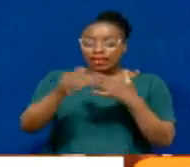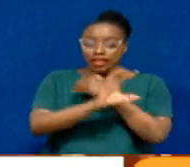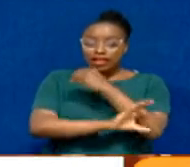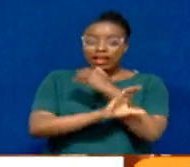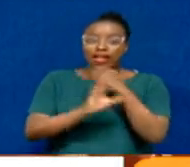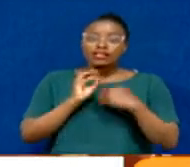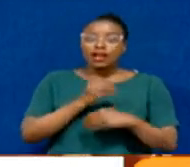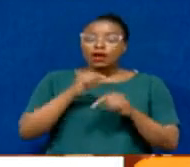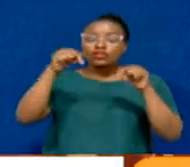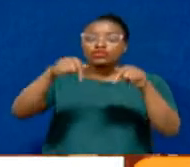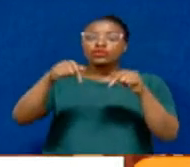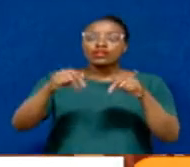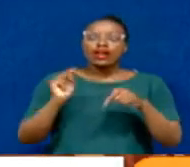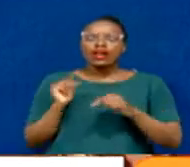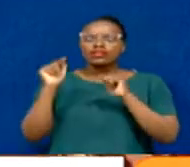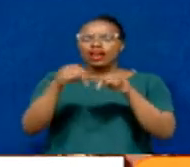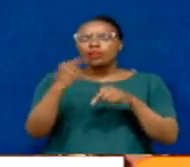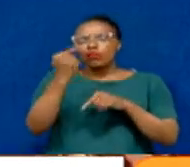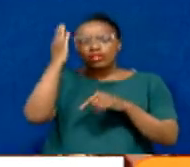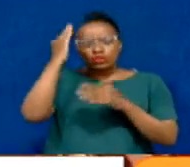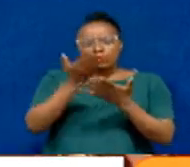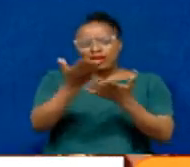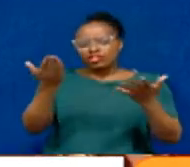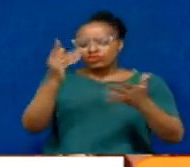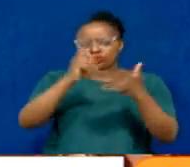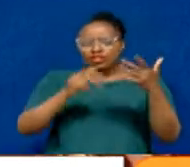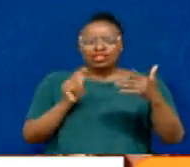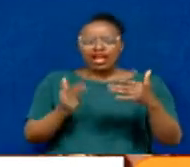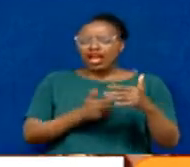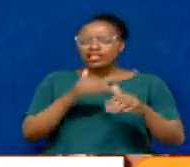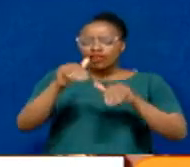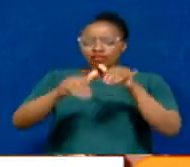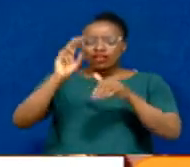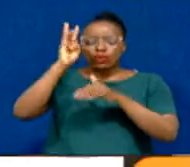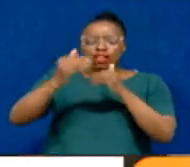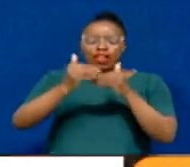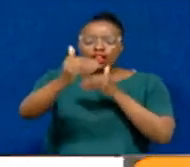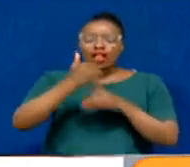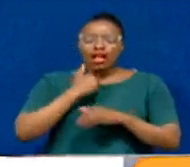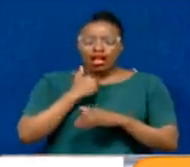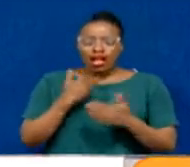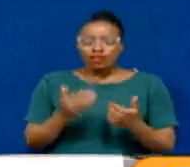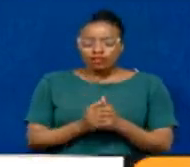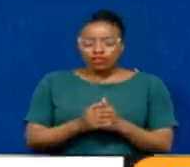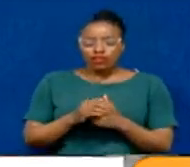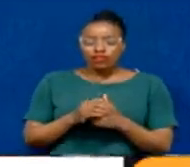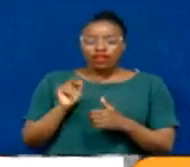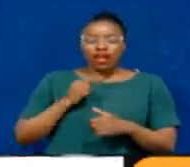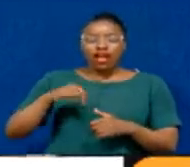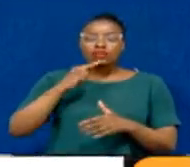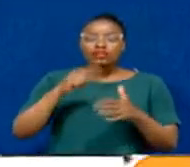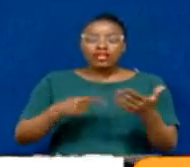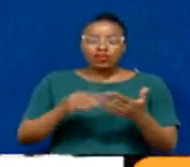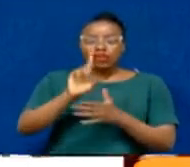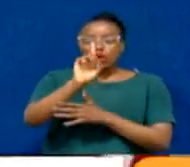letu? Kwa hivyo siku ya leo ni kuja tu kuwakumbusha kwamba tuna uchaguzi ambao uko mbele yetu. Tuseme